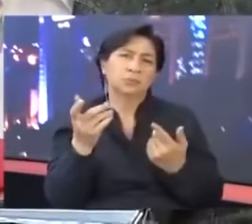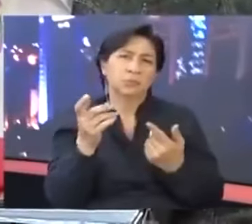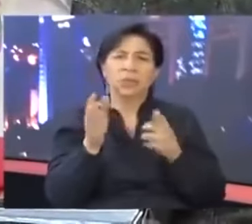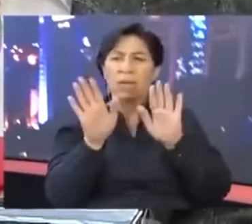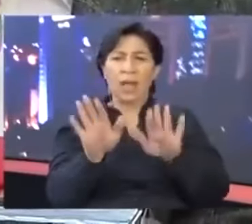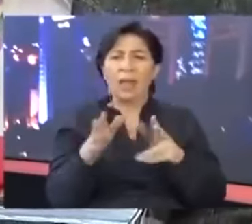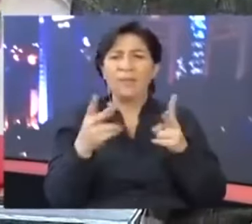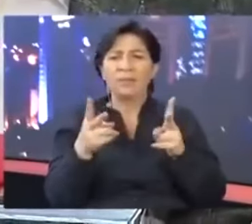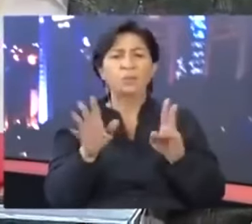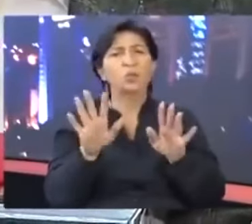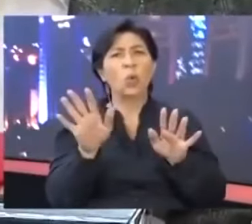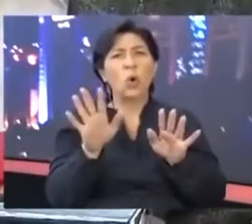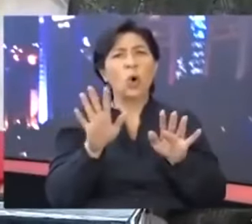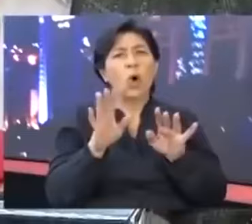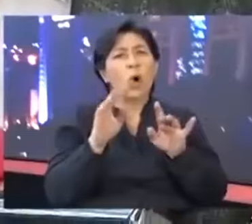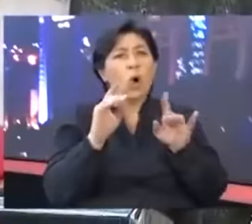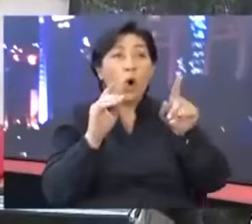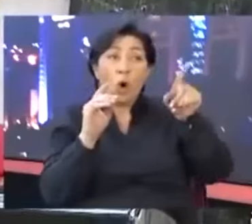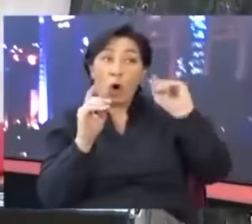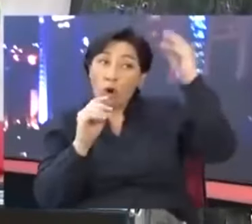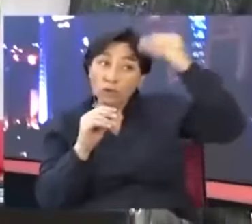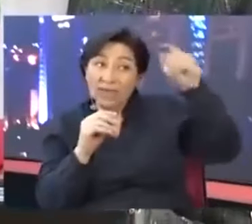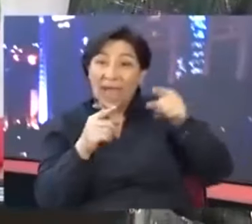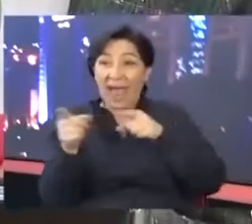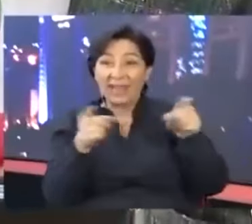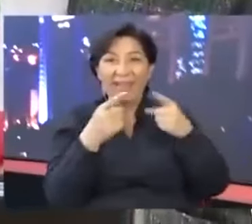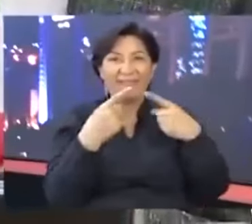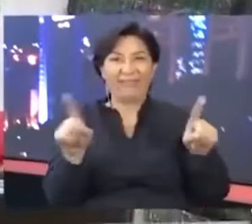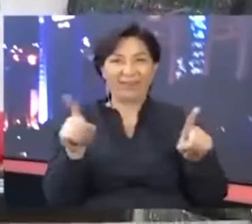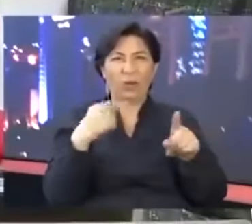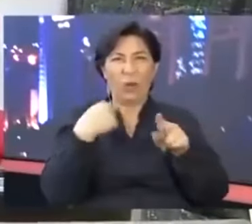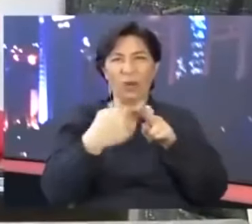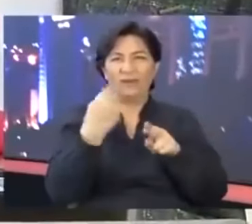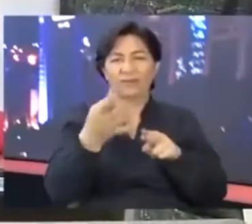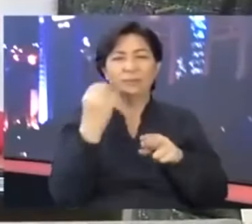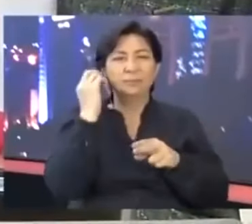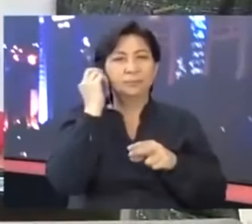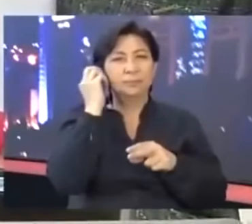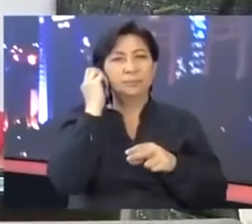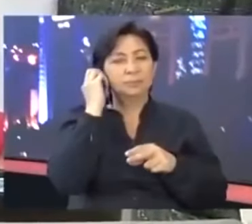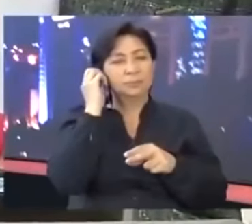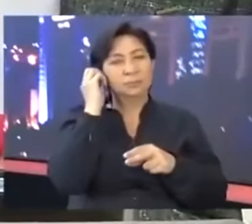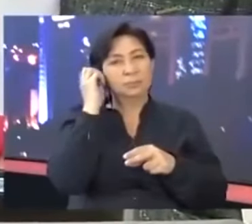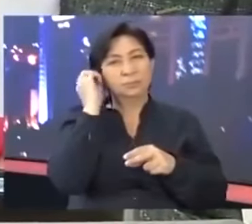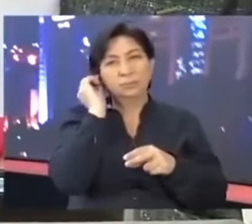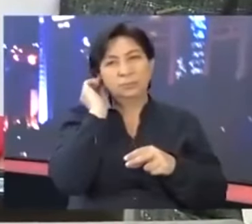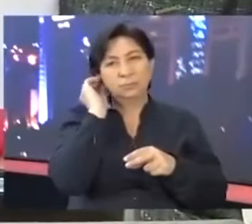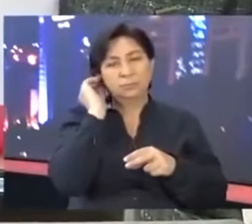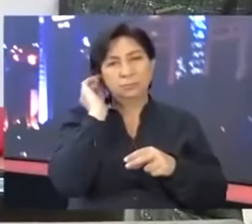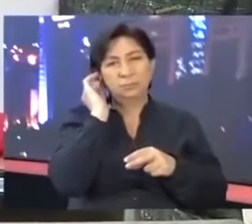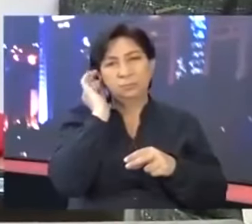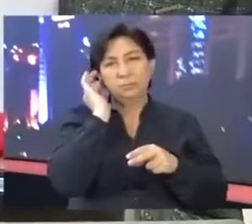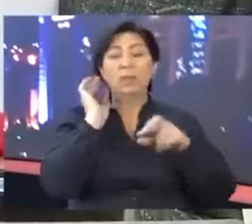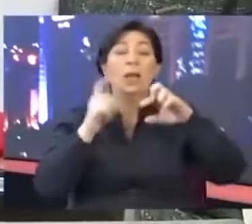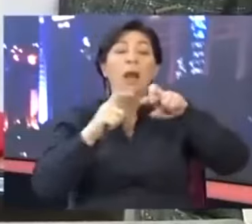Rab yok kalabilir demiyorum hocanın yaptığıyla aradaki farkı göstermek için bir o kelime örnek verecektim şimdi Rab Aslında ihtiyaçlarını